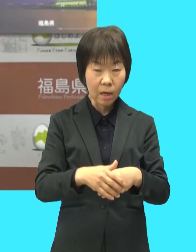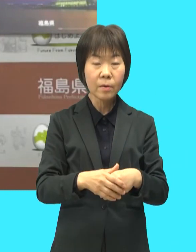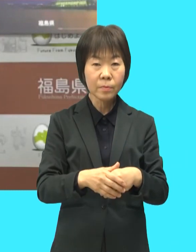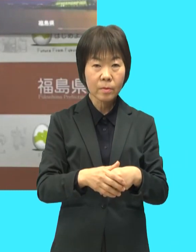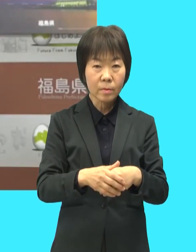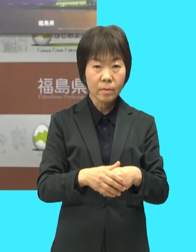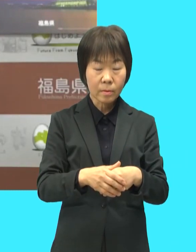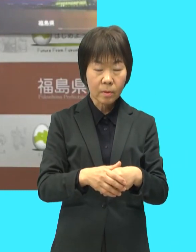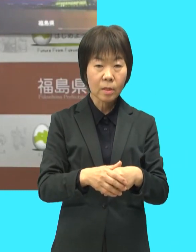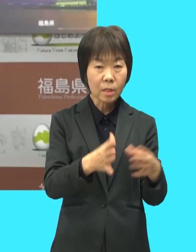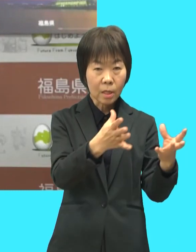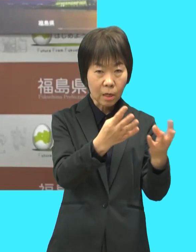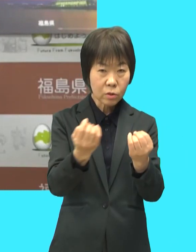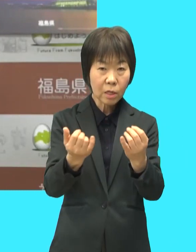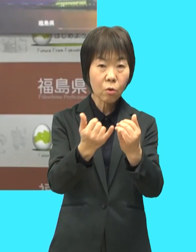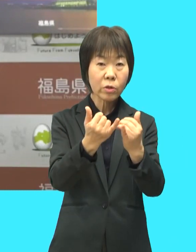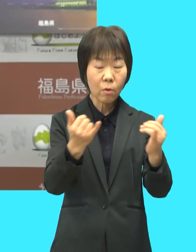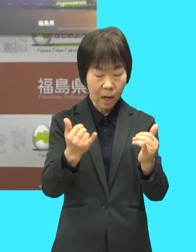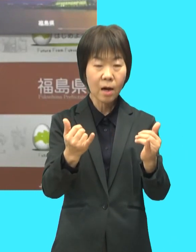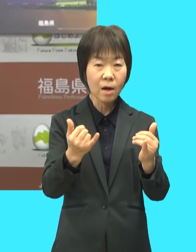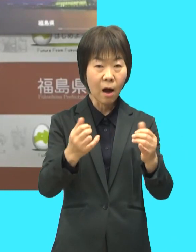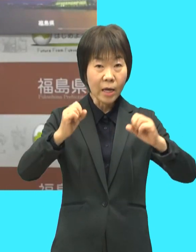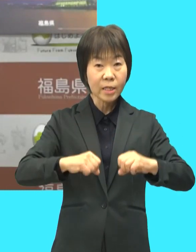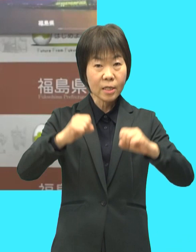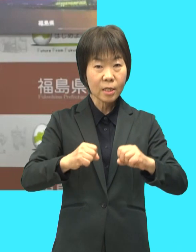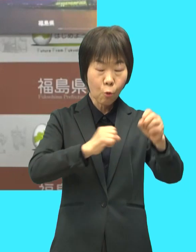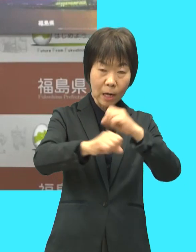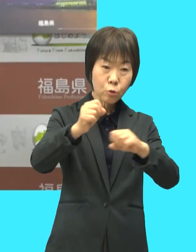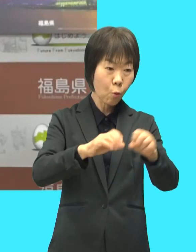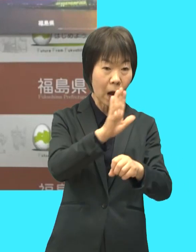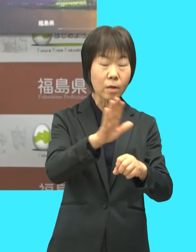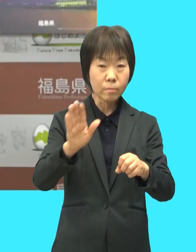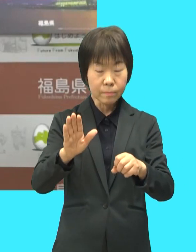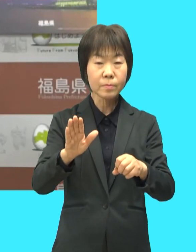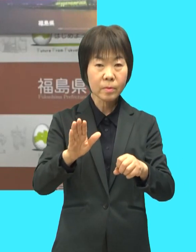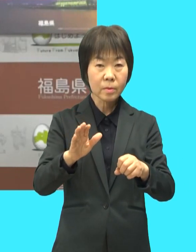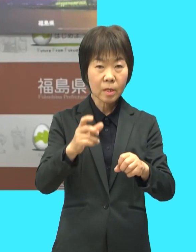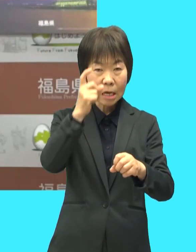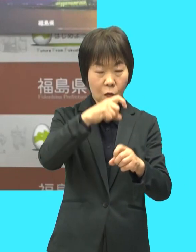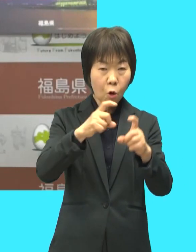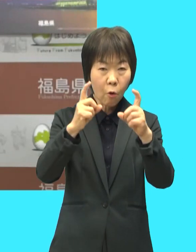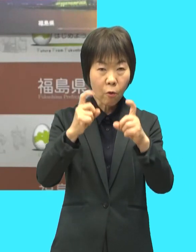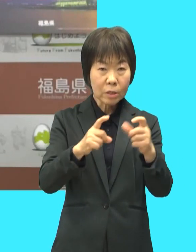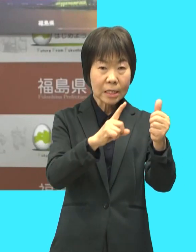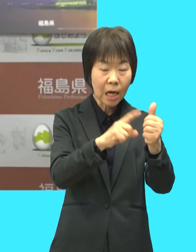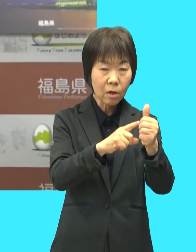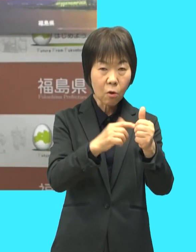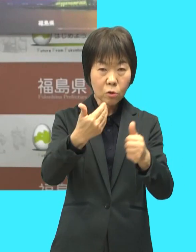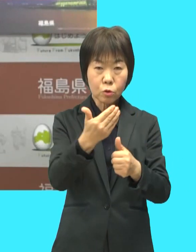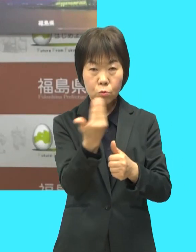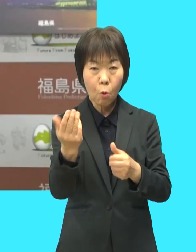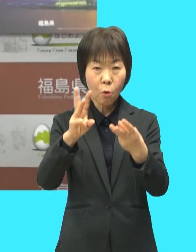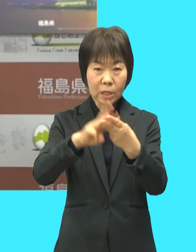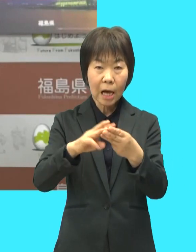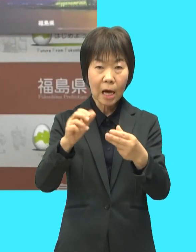非常に多くの登場人物が生き生きと活動されています。古関裕二さん、久保田正孝さんが演じます